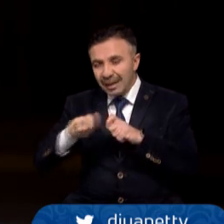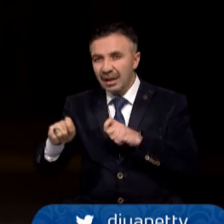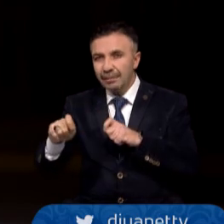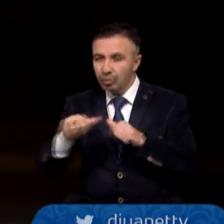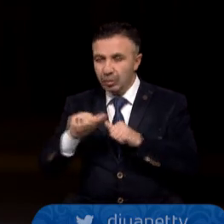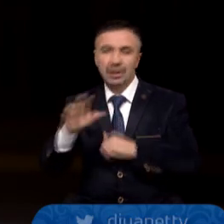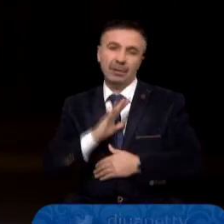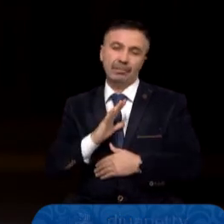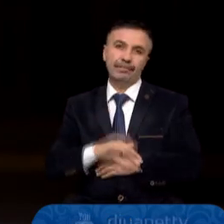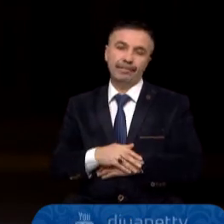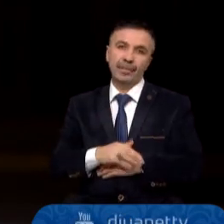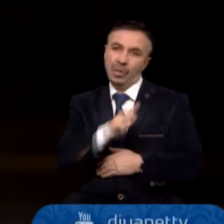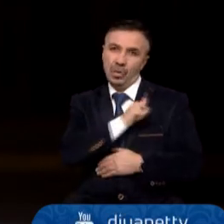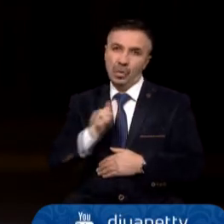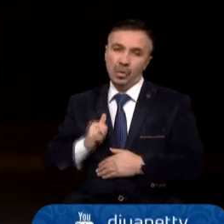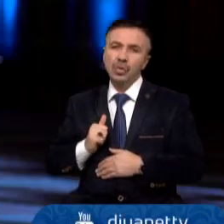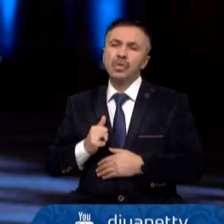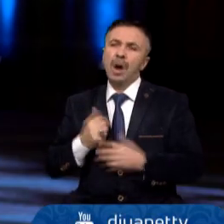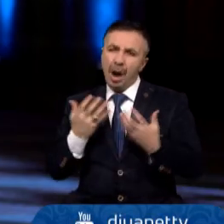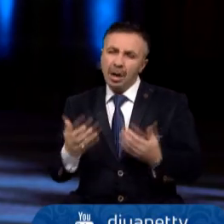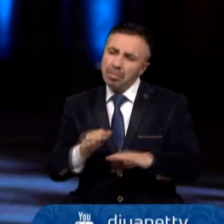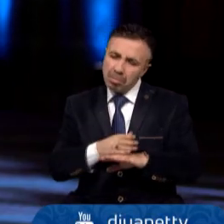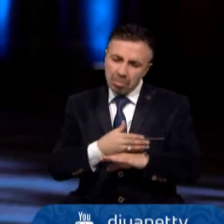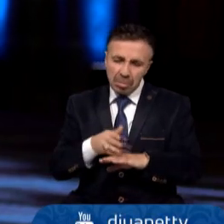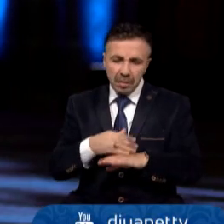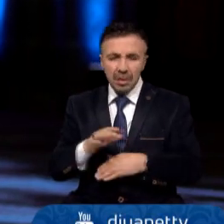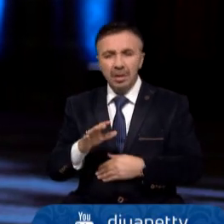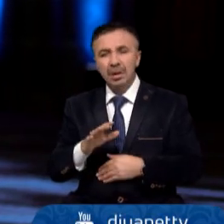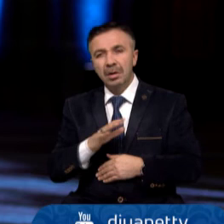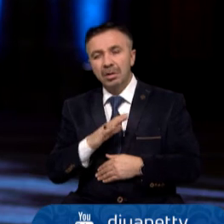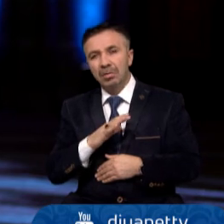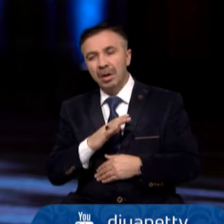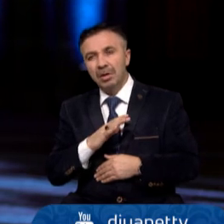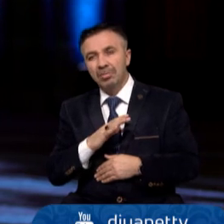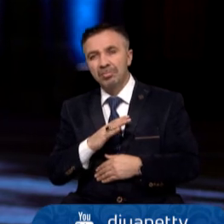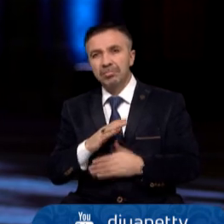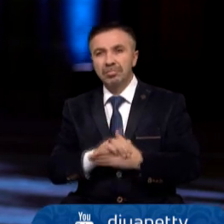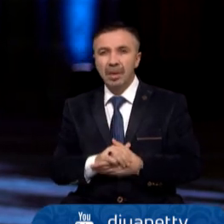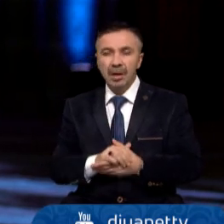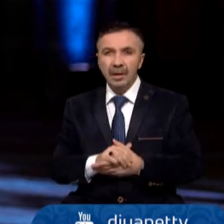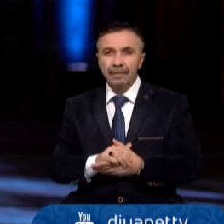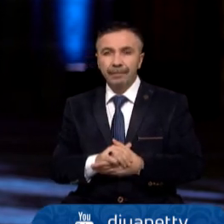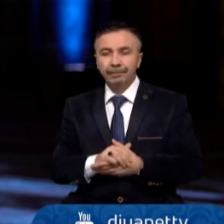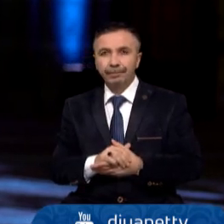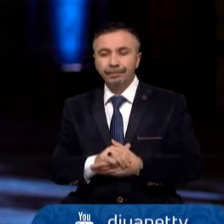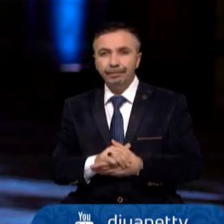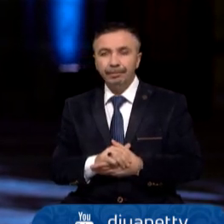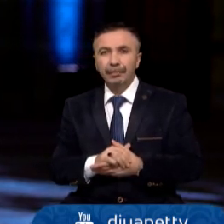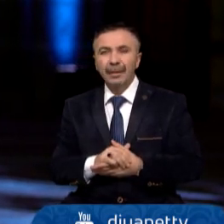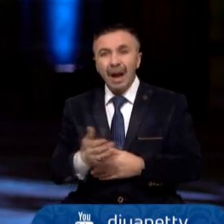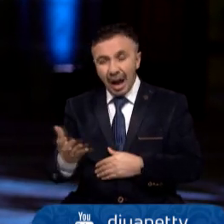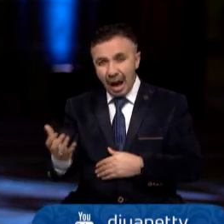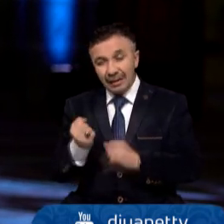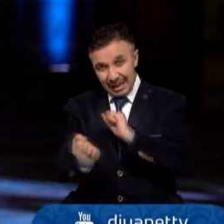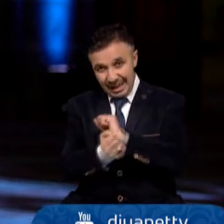120 kilometrelik bir mesafedir ordunun ağırlıkları var E şimdi ganimetler